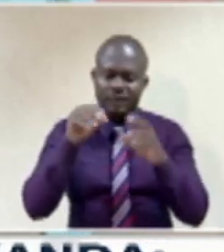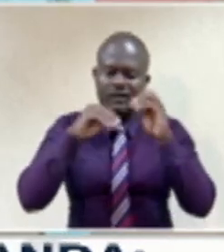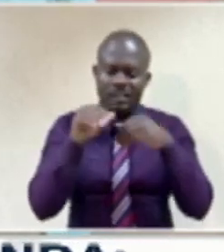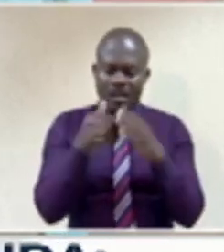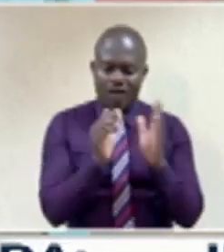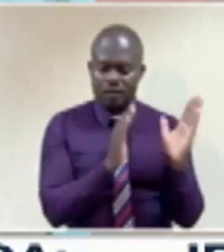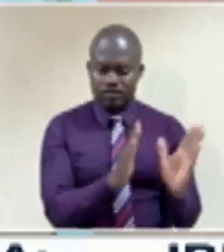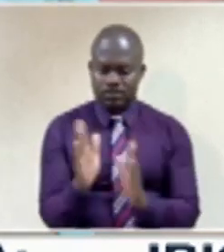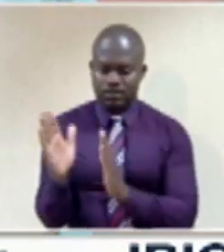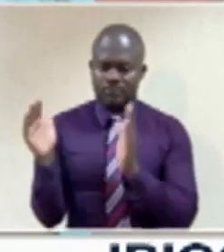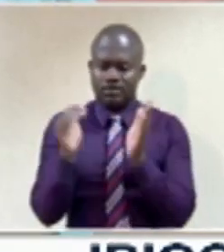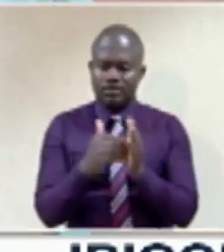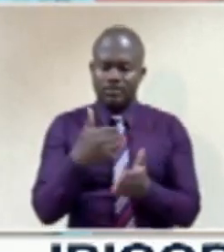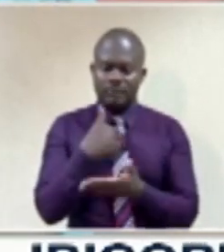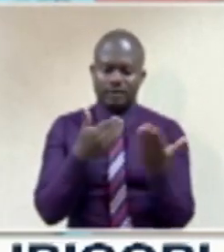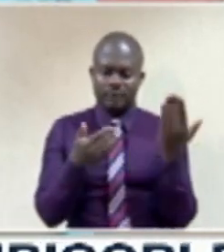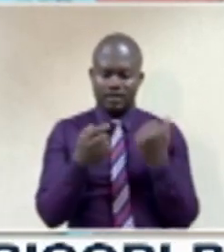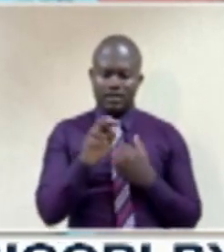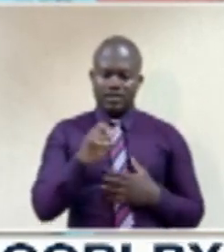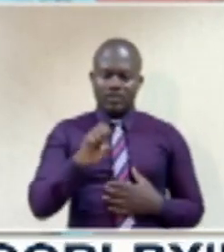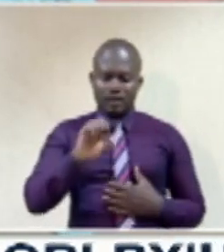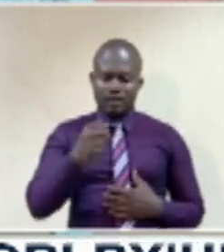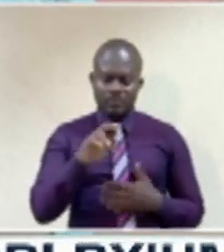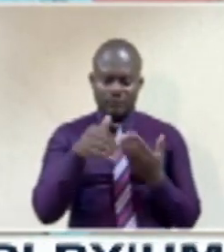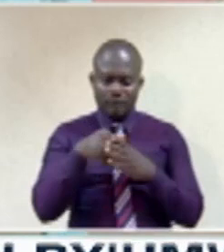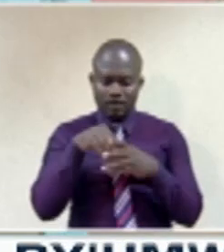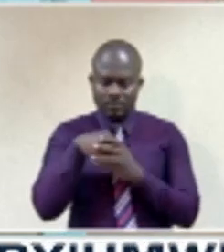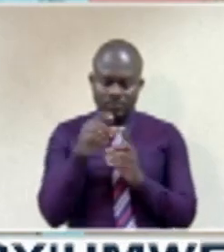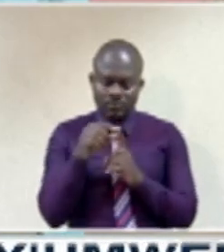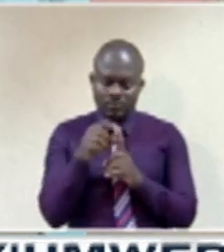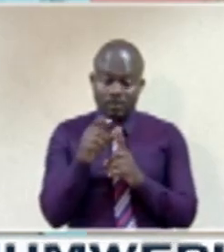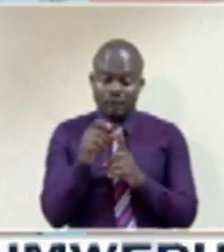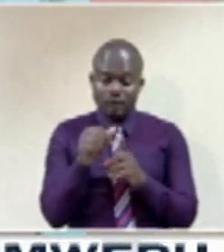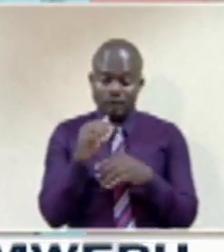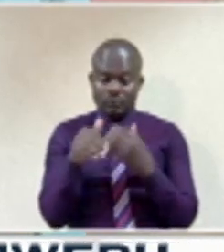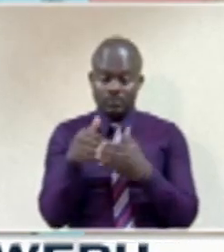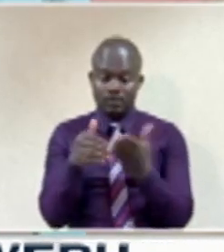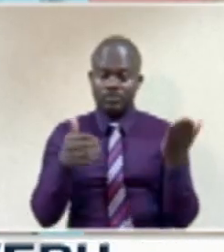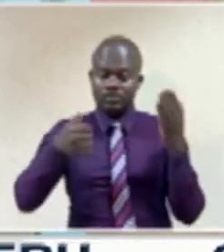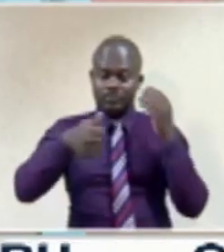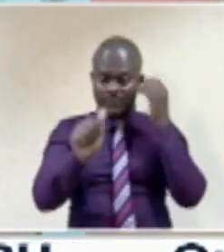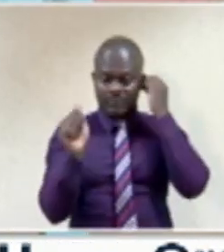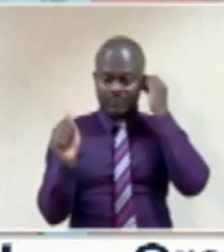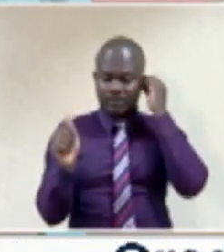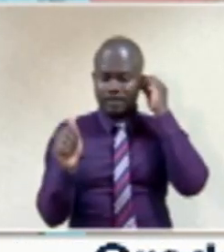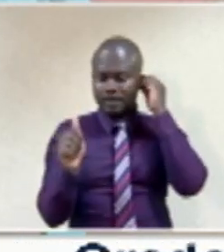zikawutunganya. Dufite nka thresher ikora mu muceri. Iyo ngiyo